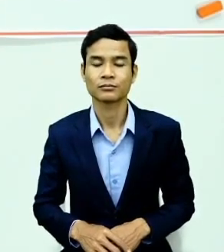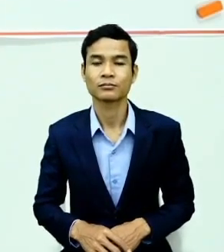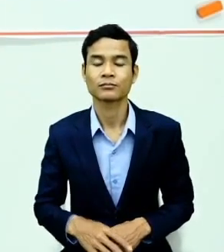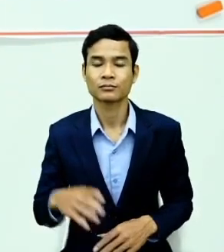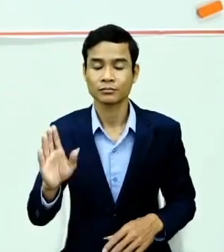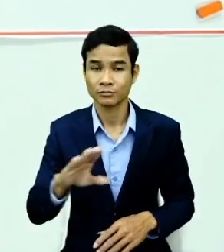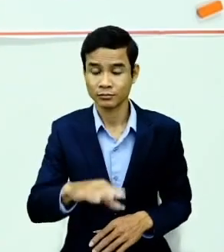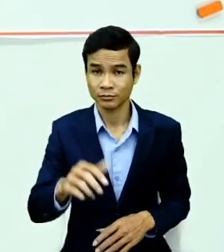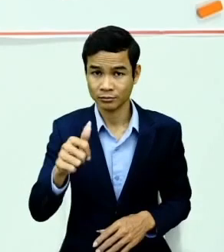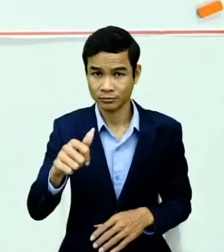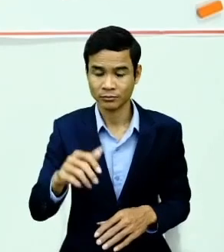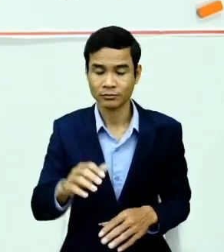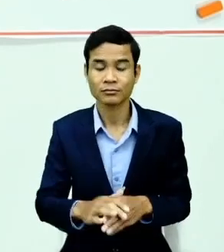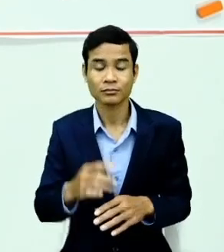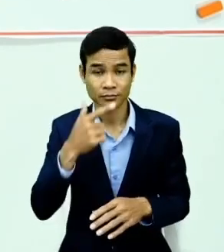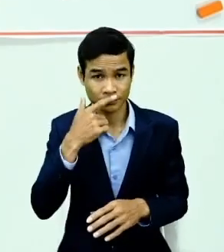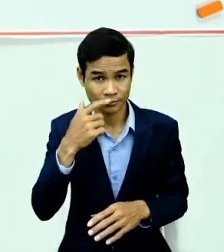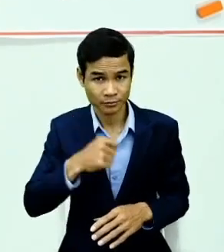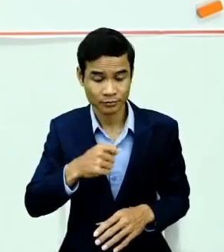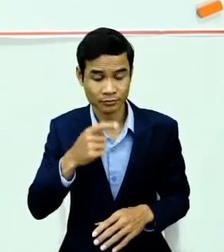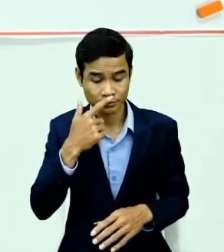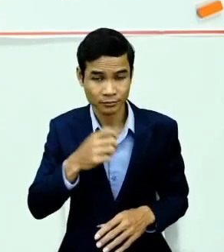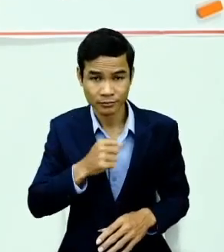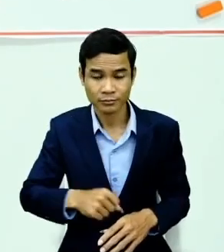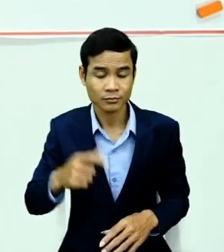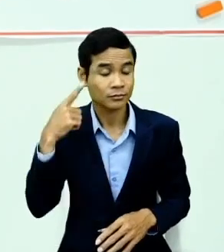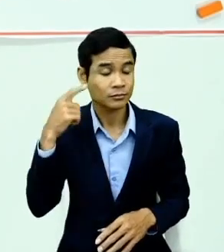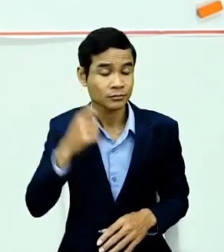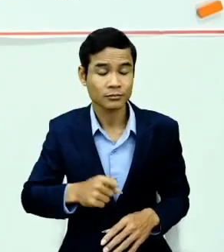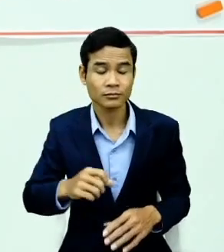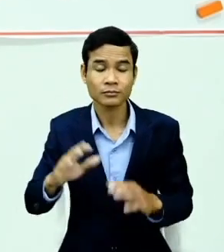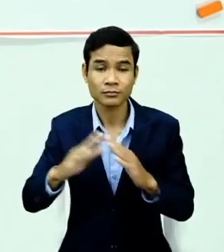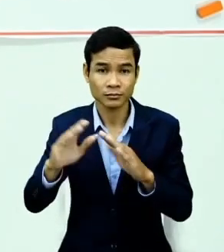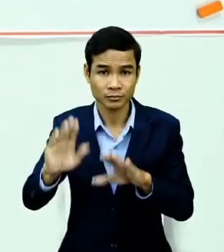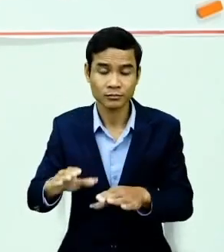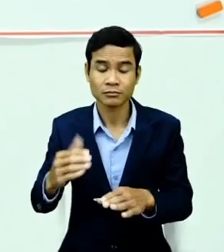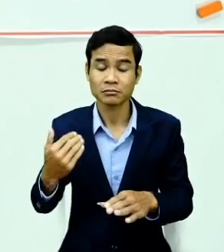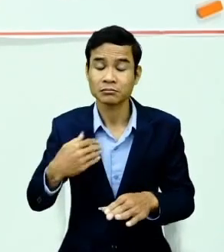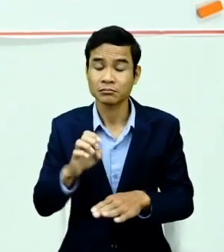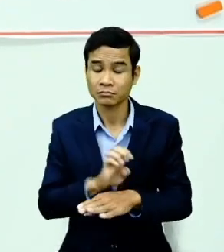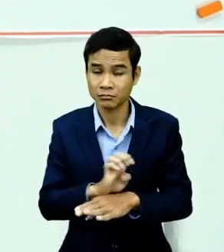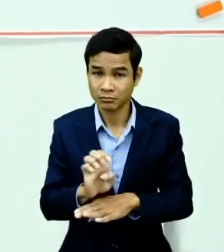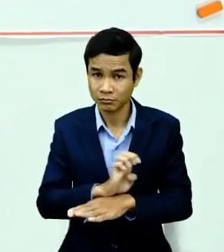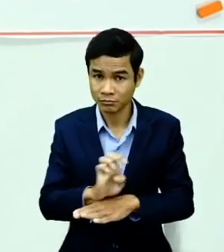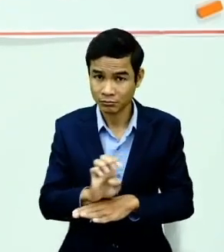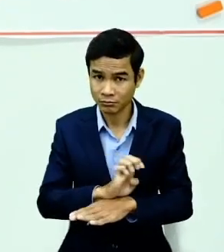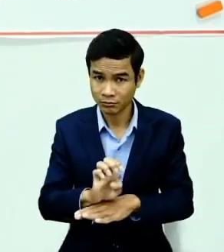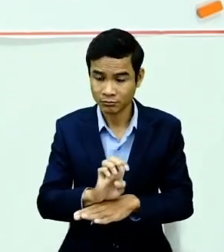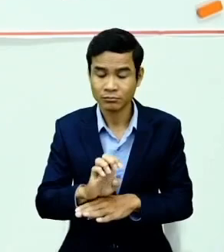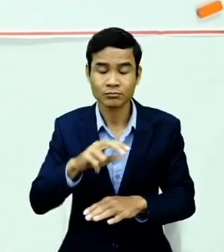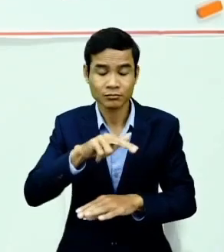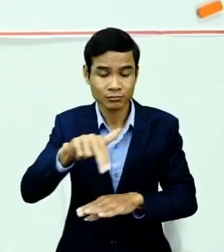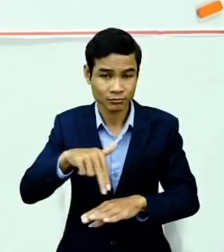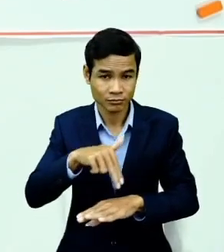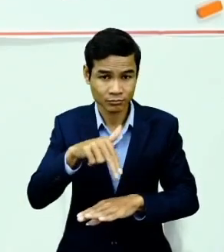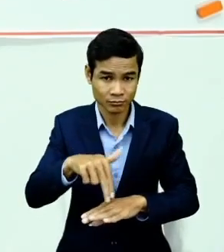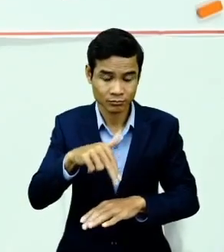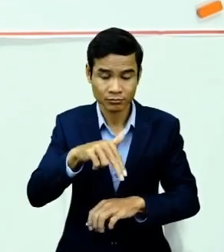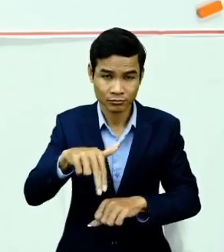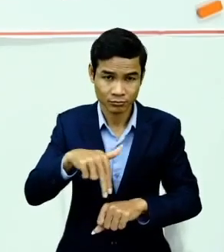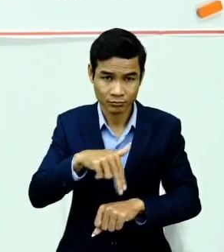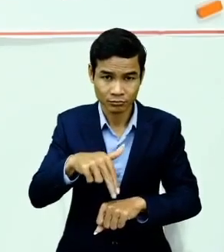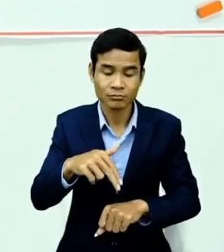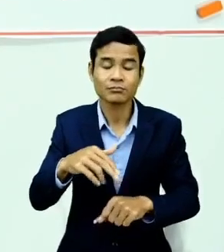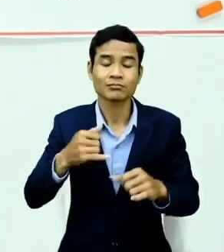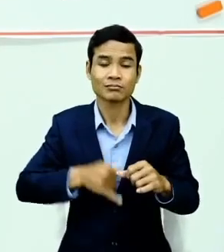chà lọt nè chị đôn chị ta nộp té miên phía là cách chà thái tỏm chay nè con nó chà